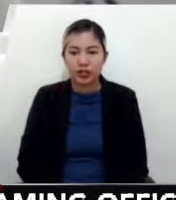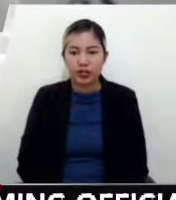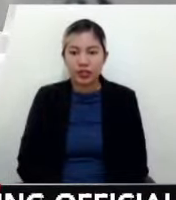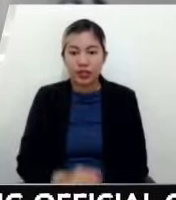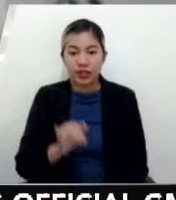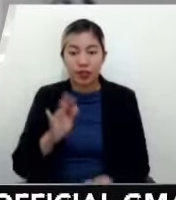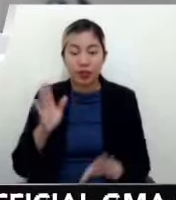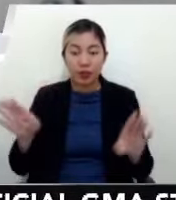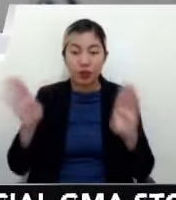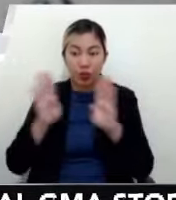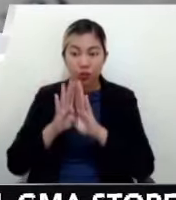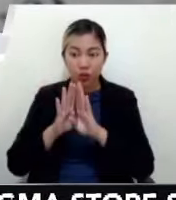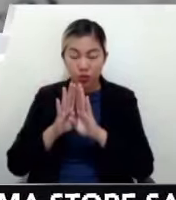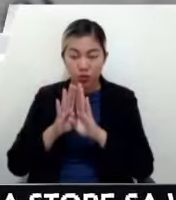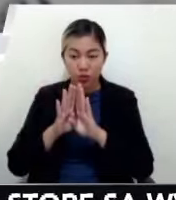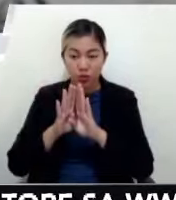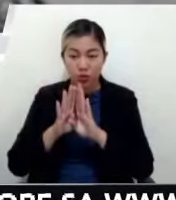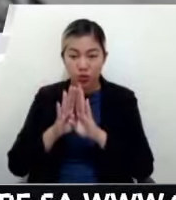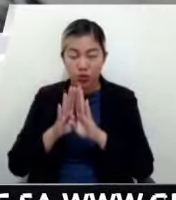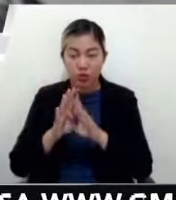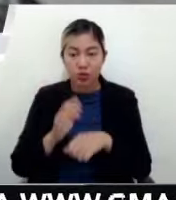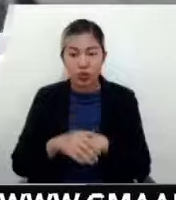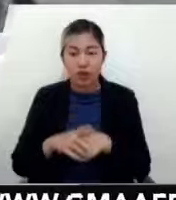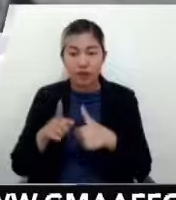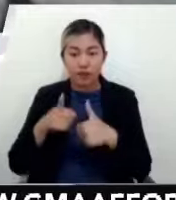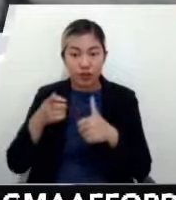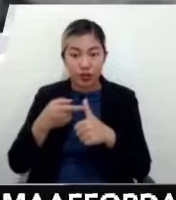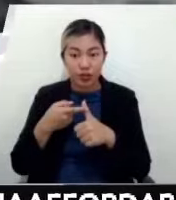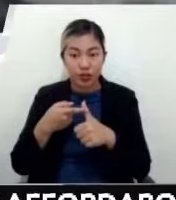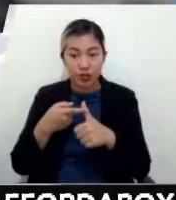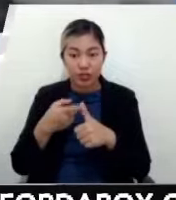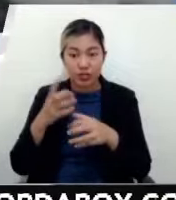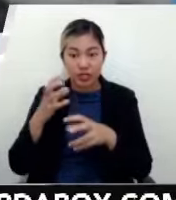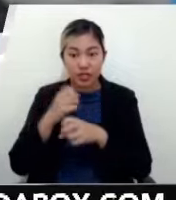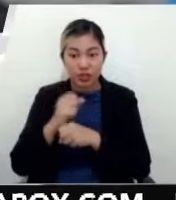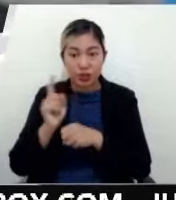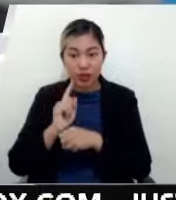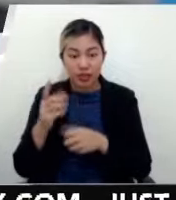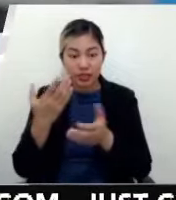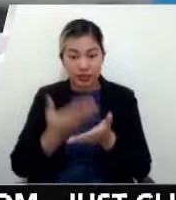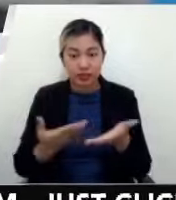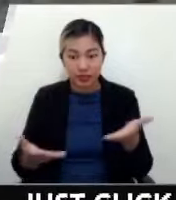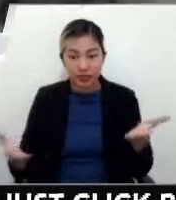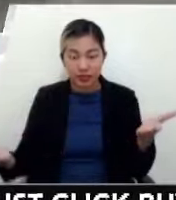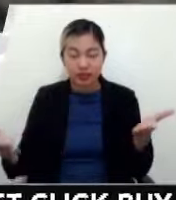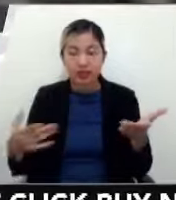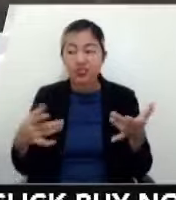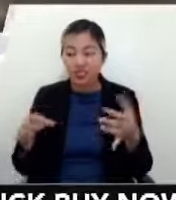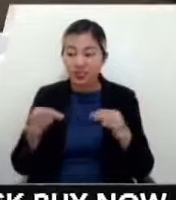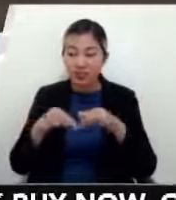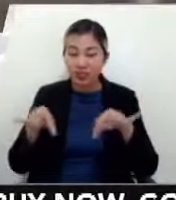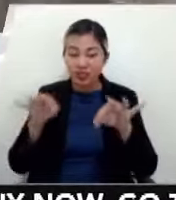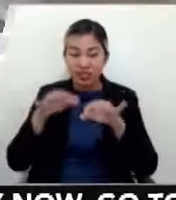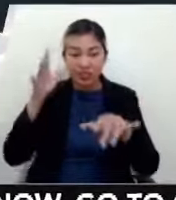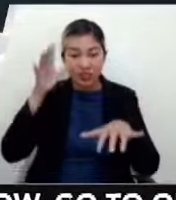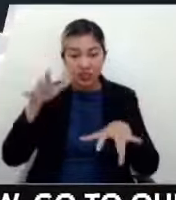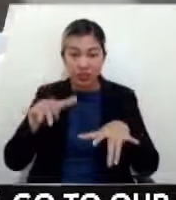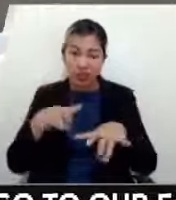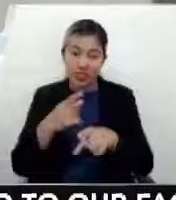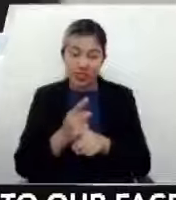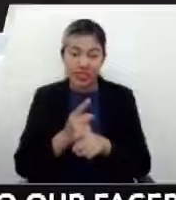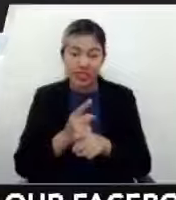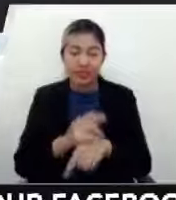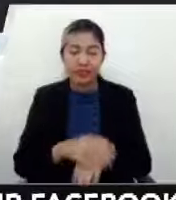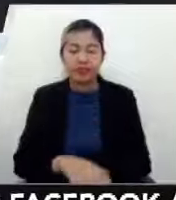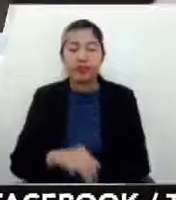ang pinaka-uunahin sana natin, kunin yung valuables. At alam naman natin, may value yung mga computers. Isang IGL o